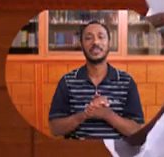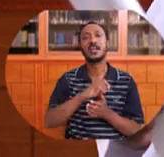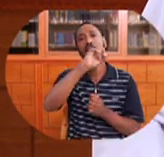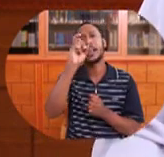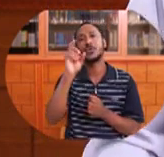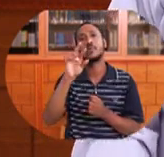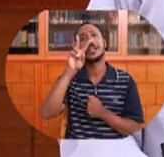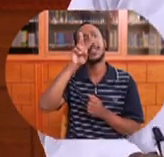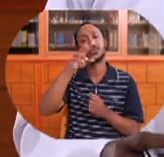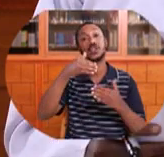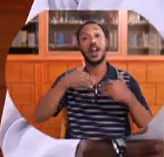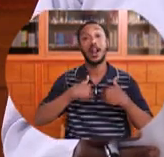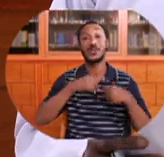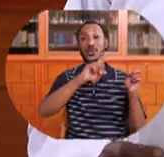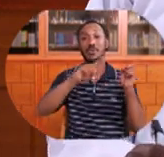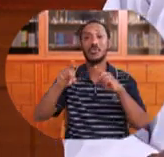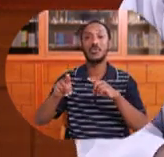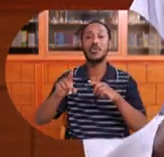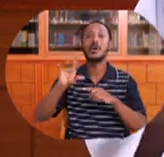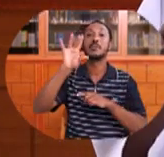ጥያቄዎች ወይ ማስተያየቶች ካሏችሁ ደግሞ